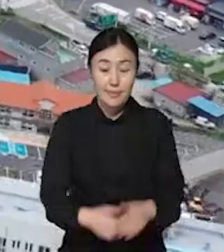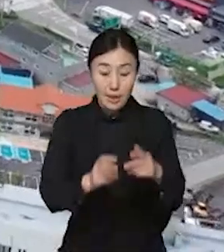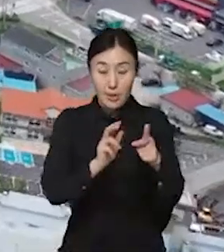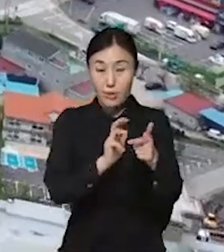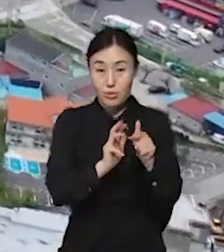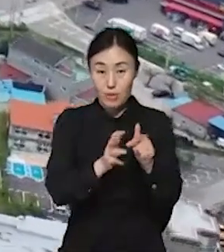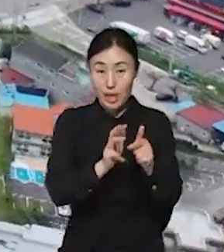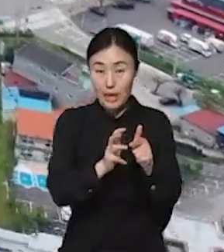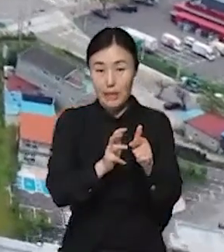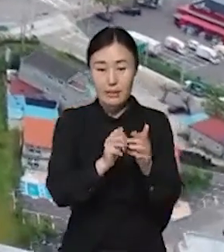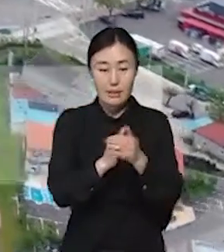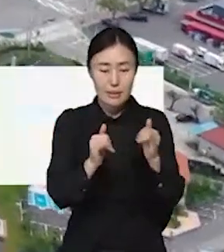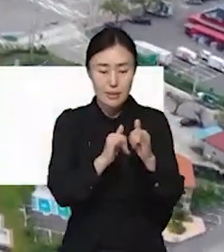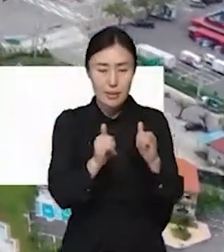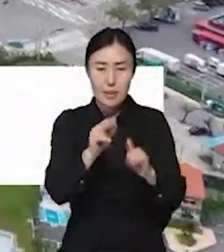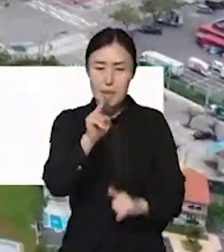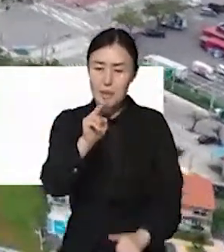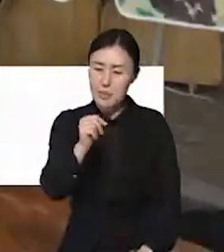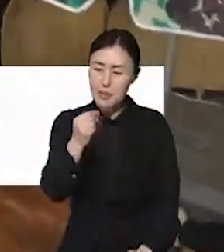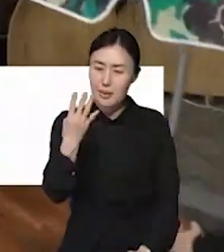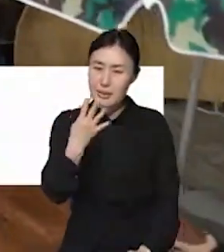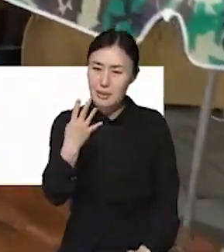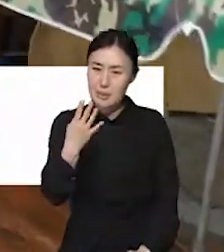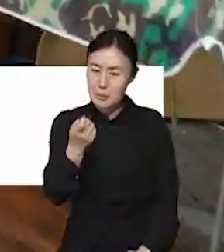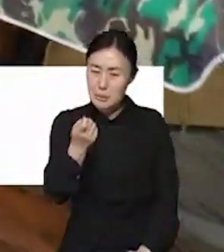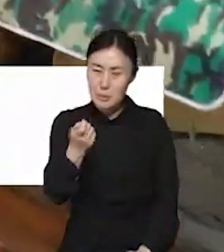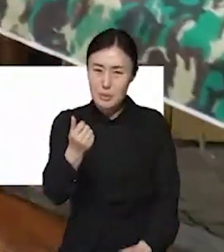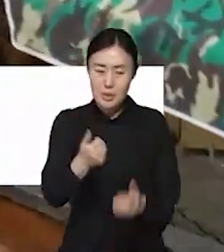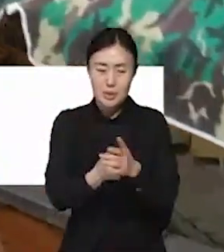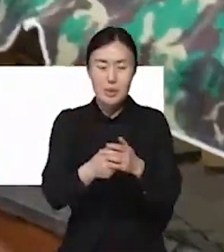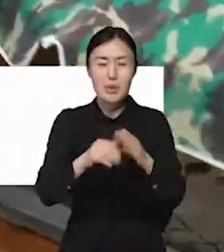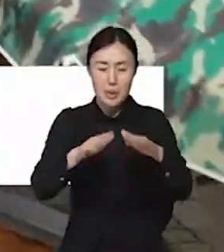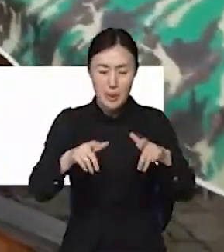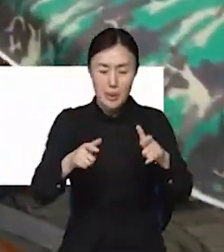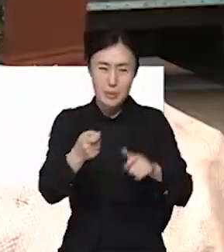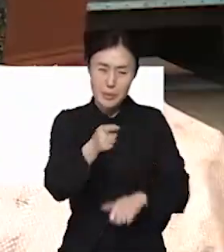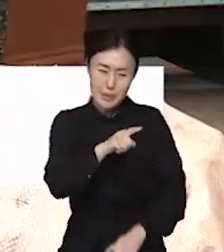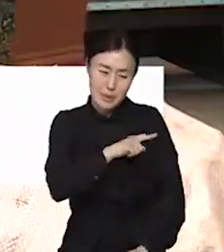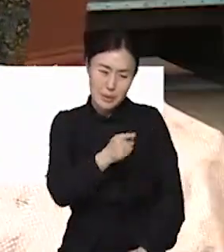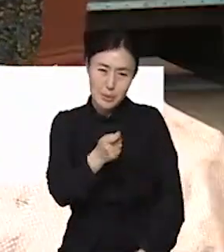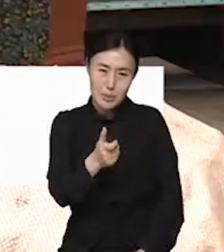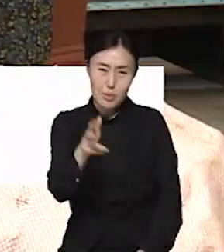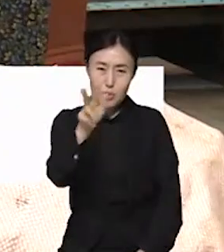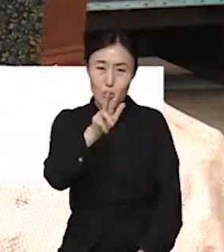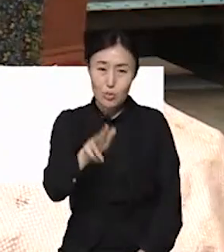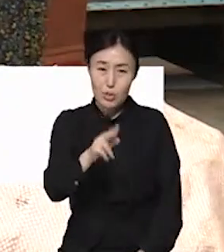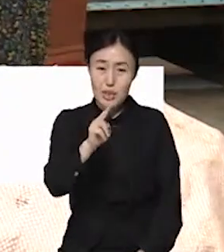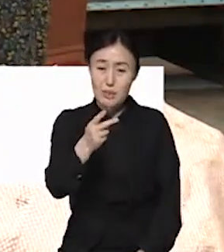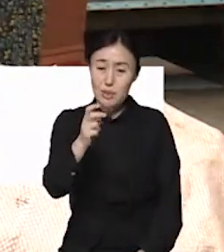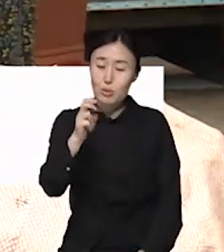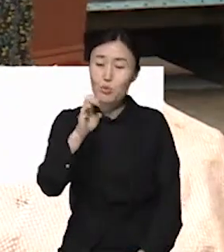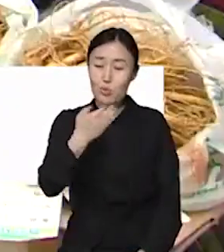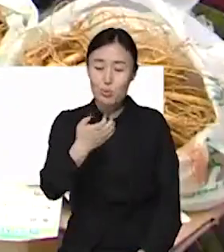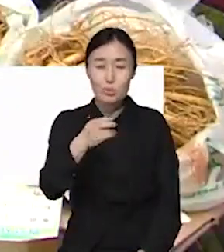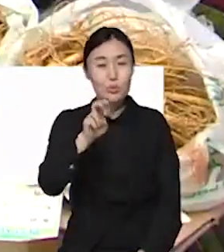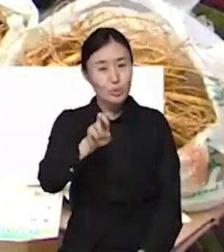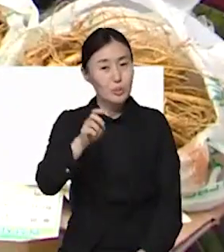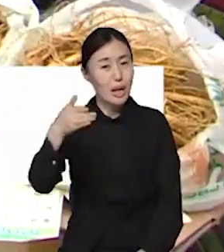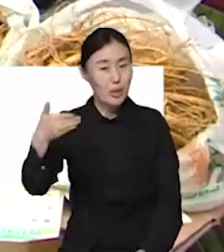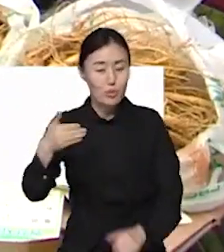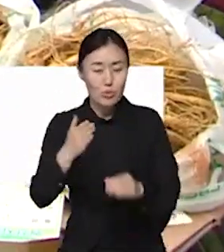구례군의 인구는 24,480명. 전남에서 가장 적고 전국 229개 지자체 가운데